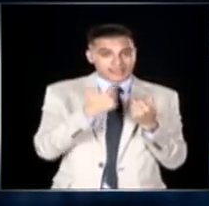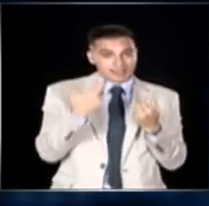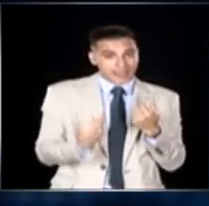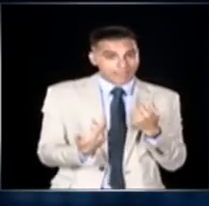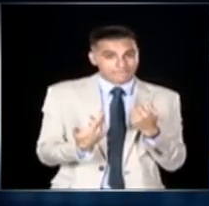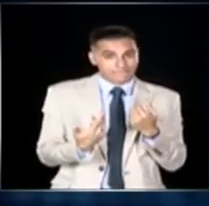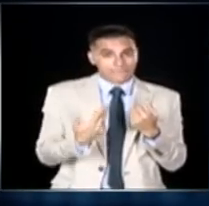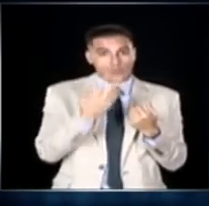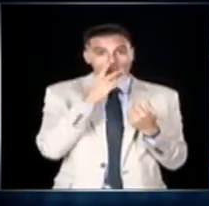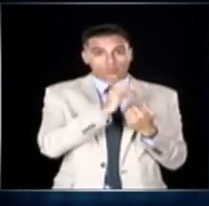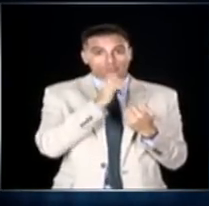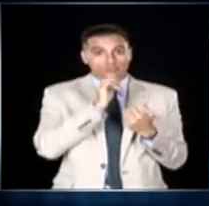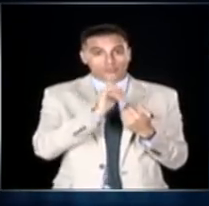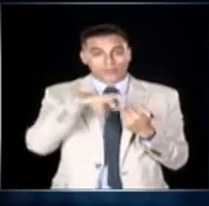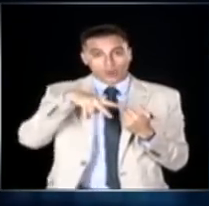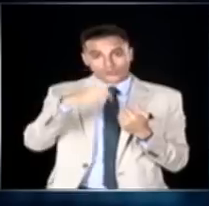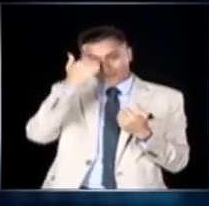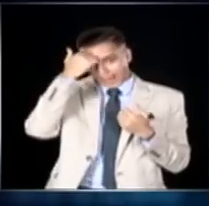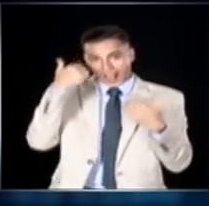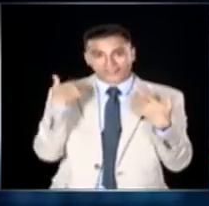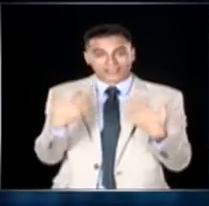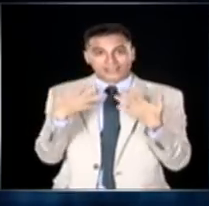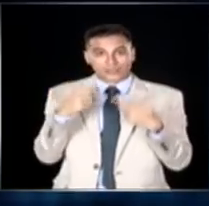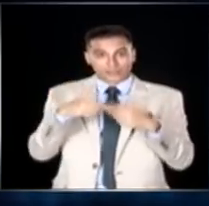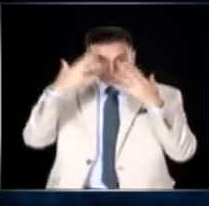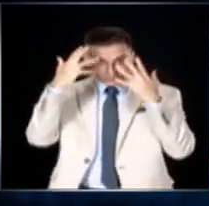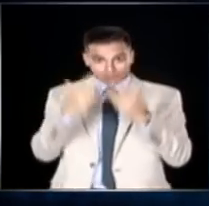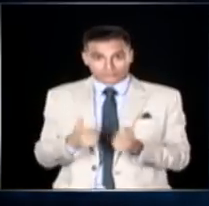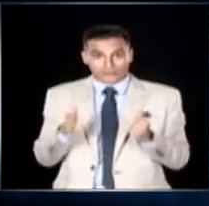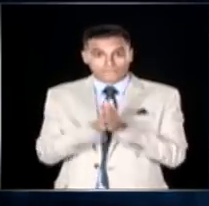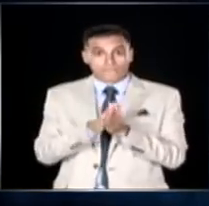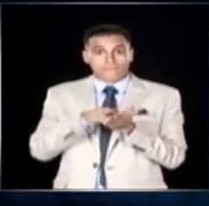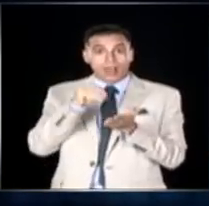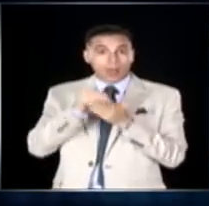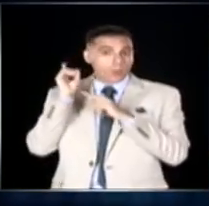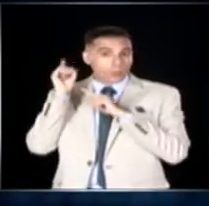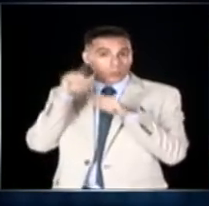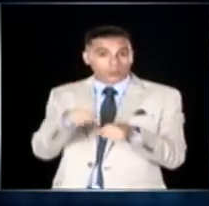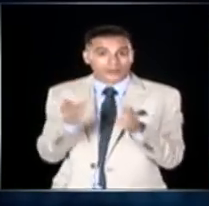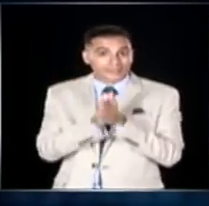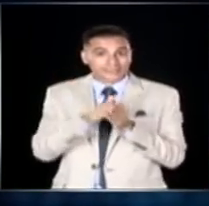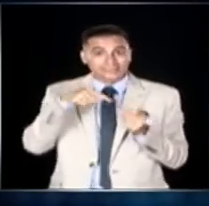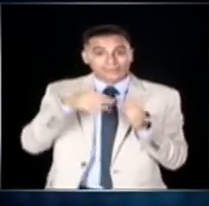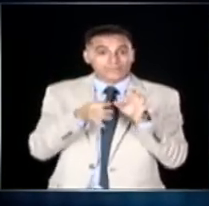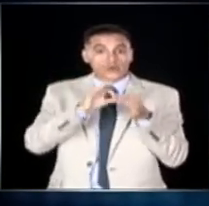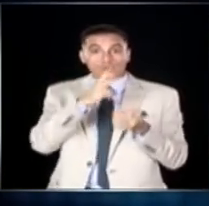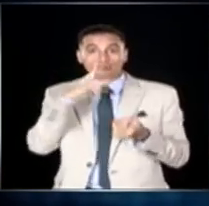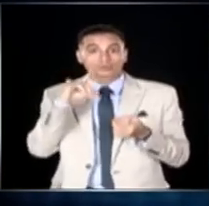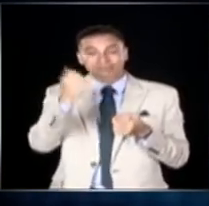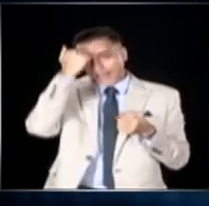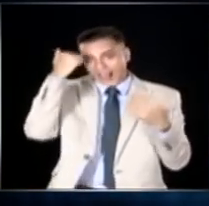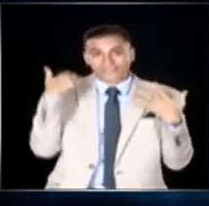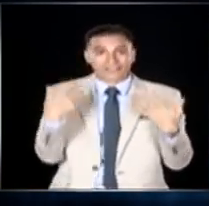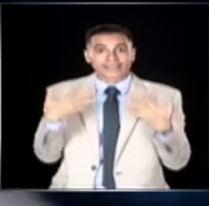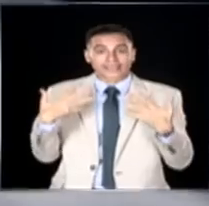بما يساوي 580 ألف جنيه، ويبقى مجموع المبلغ من أول حلقة لحد دلوقتي 6,250,000